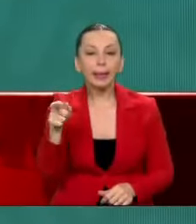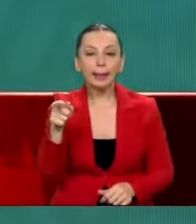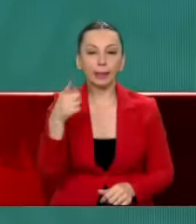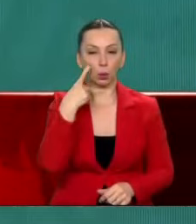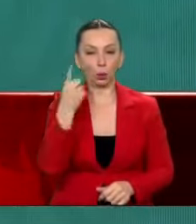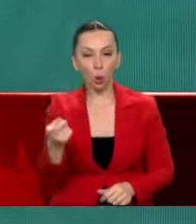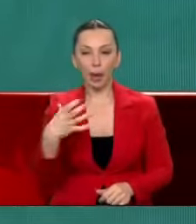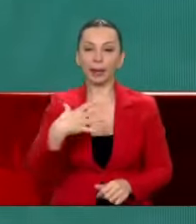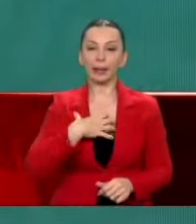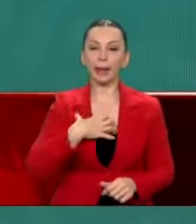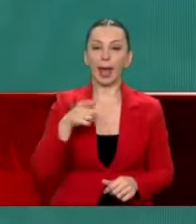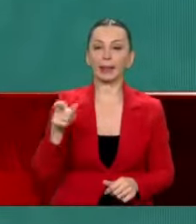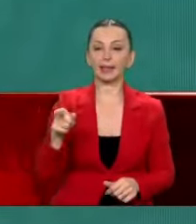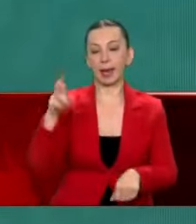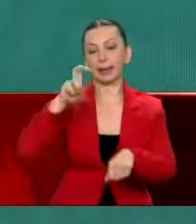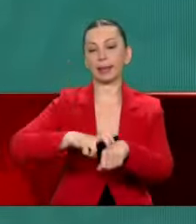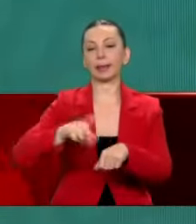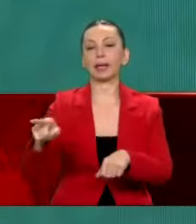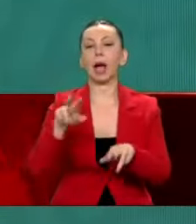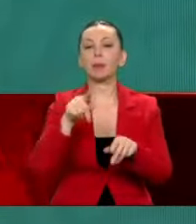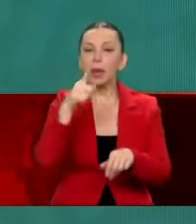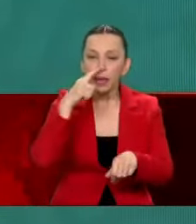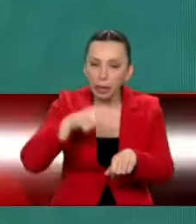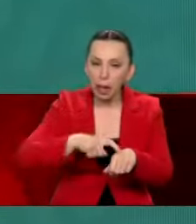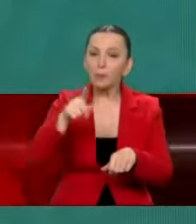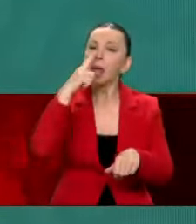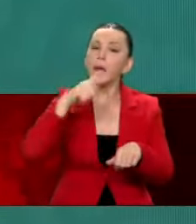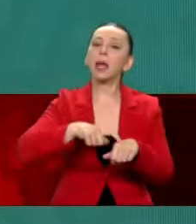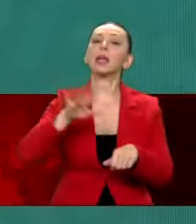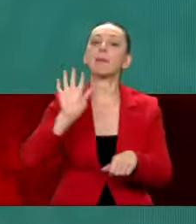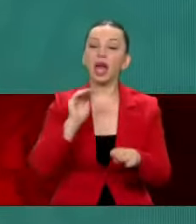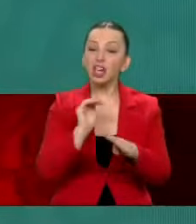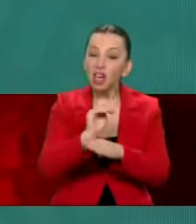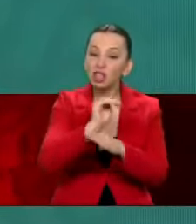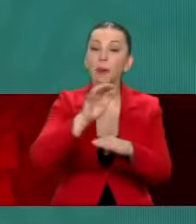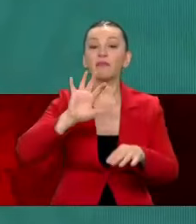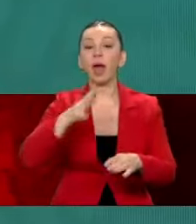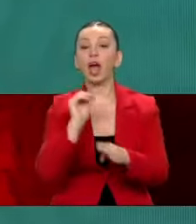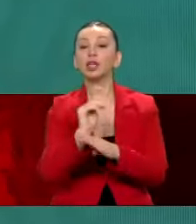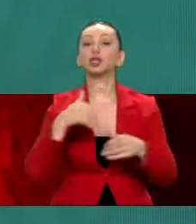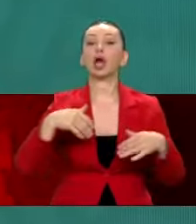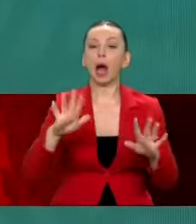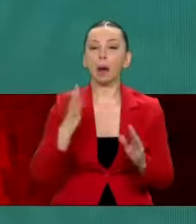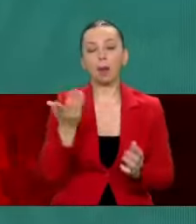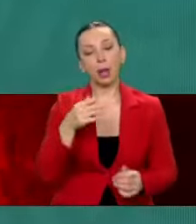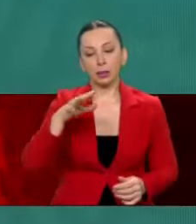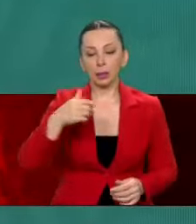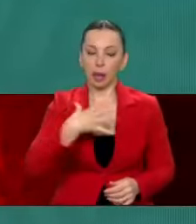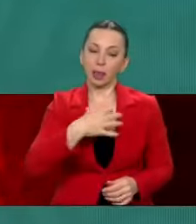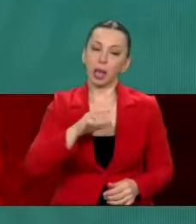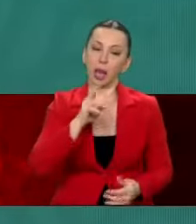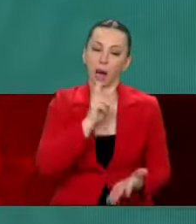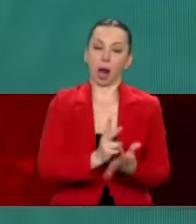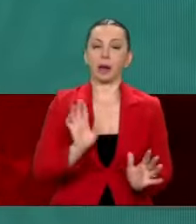bizatihi kendisine husumettir. İnanıp inanmamak, yaşayıp yaşamamak elbette bir tercih